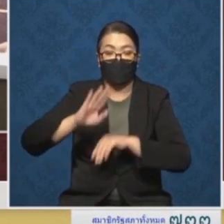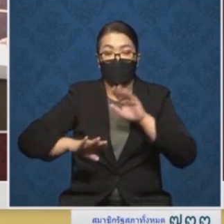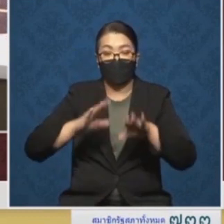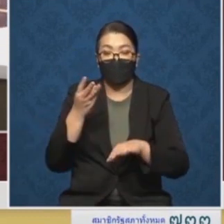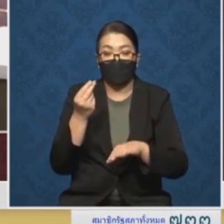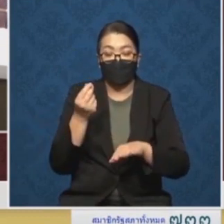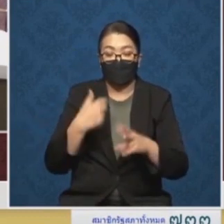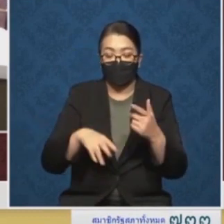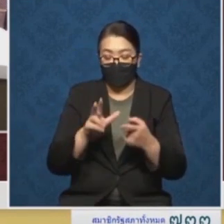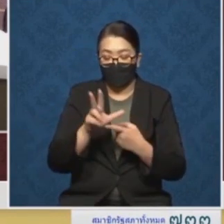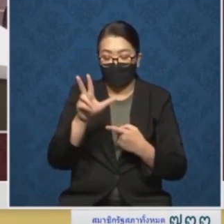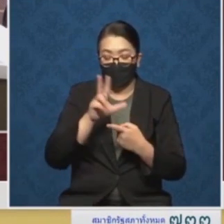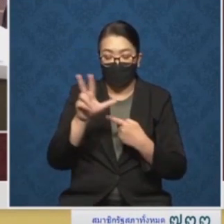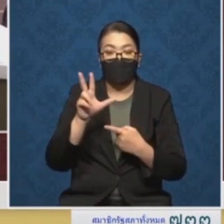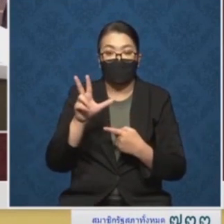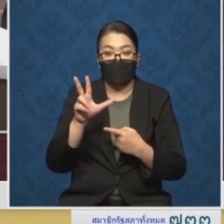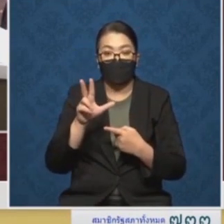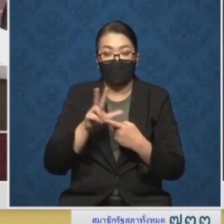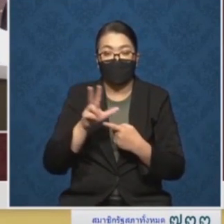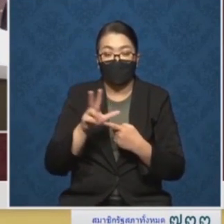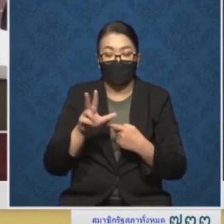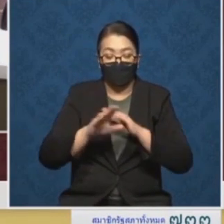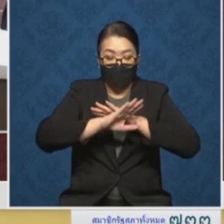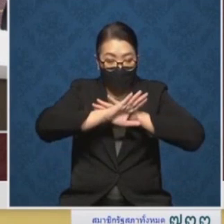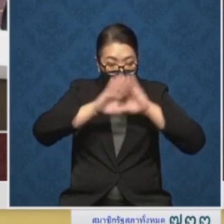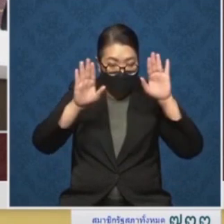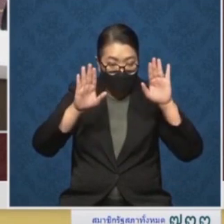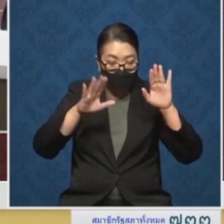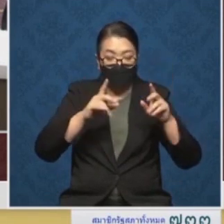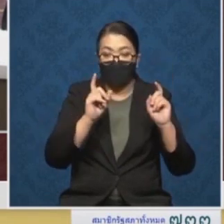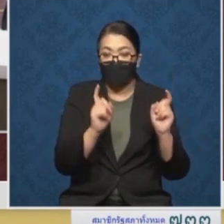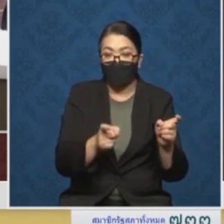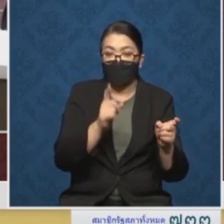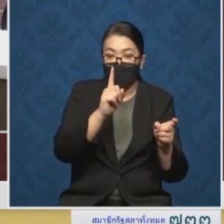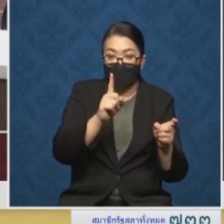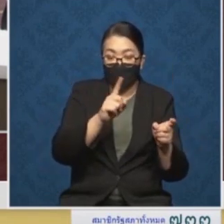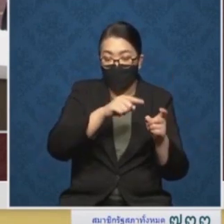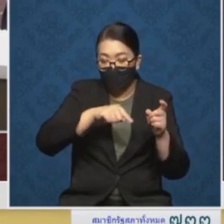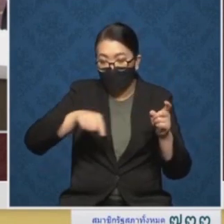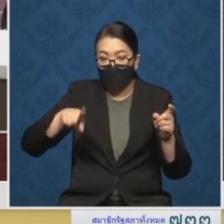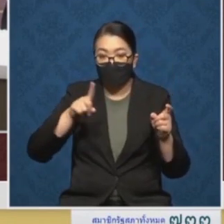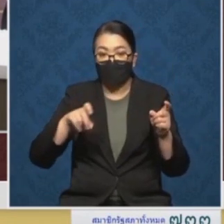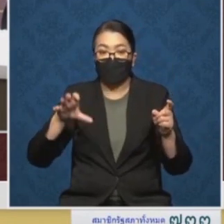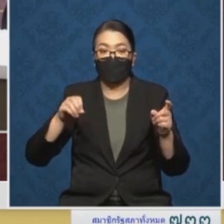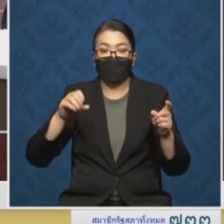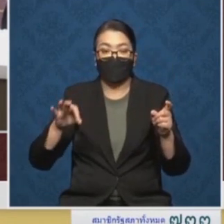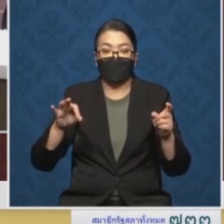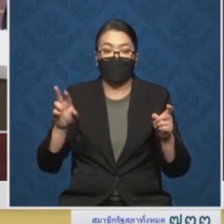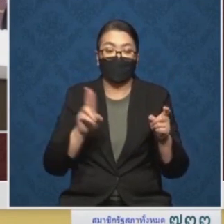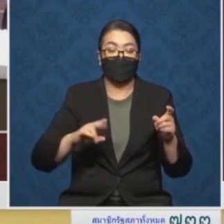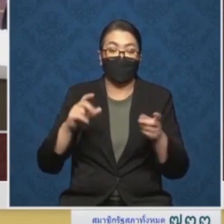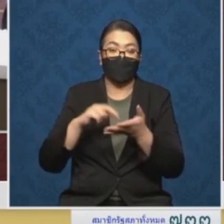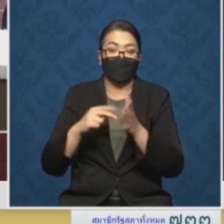ามให้เลิกความในวรรคหนึ่งของมาตรา159และให้ใช้ความใหม่